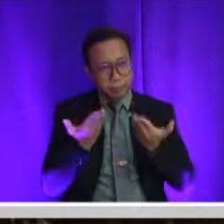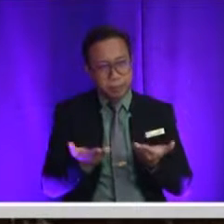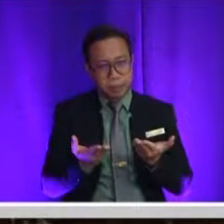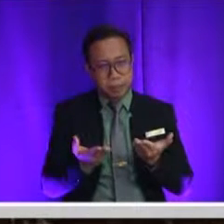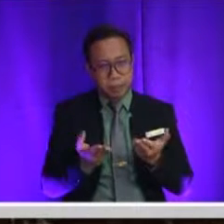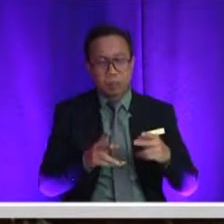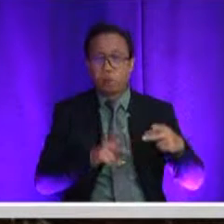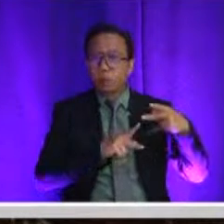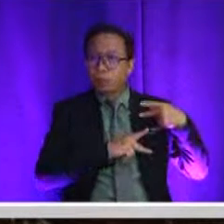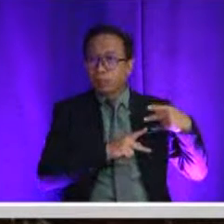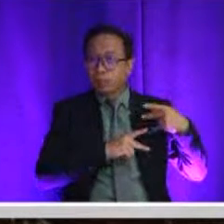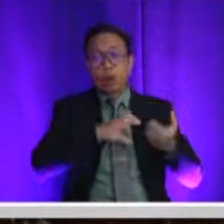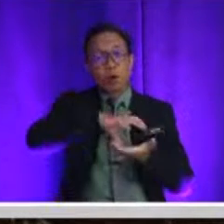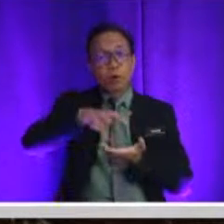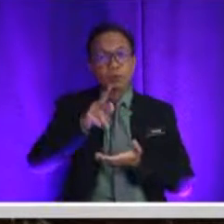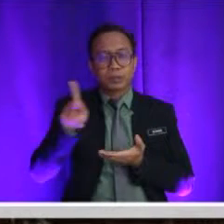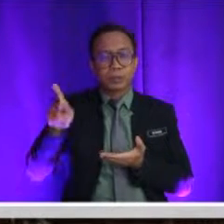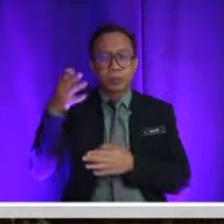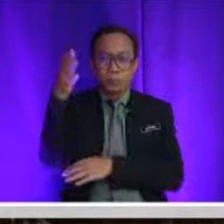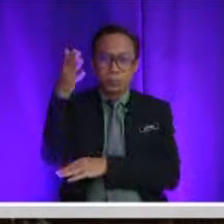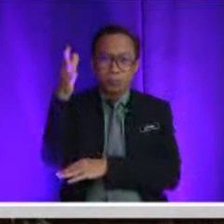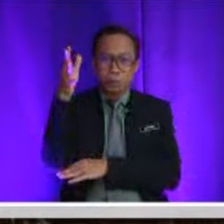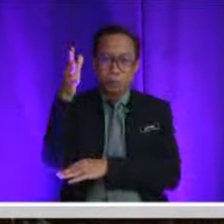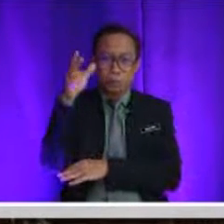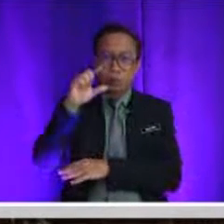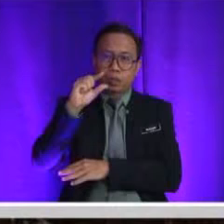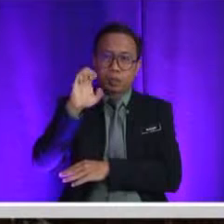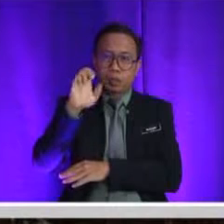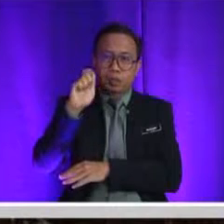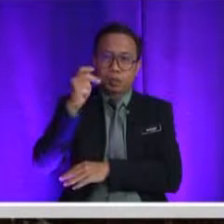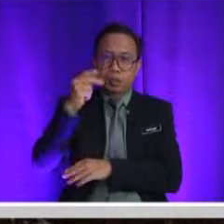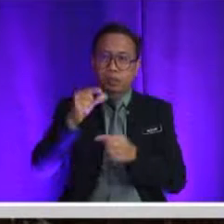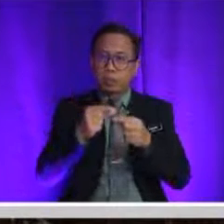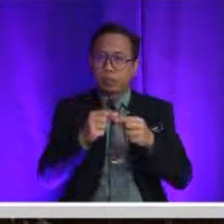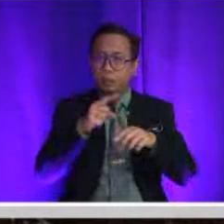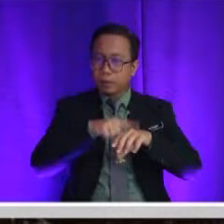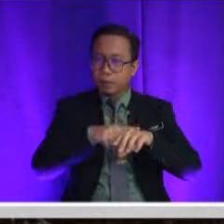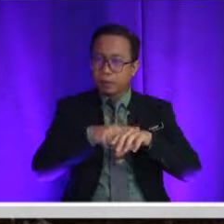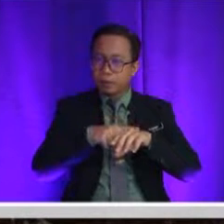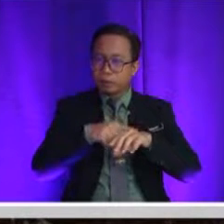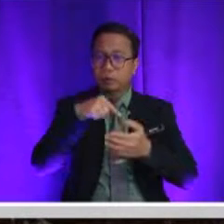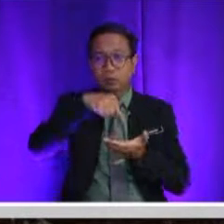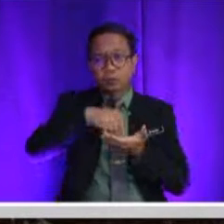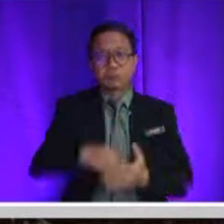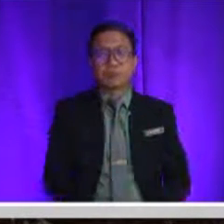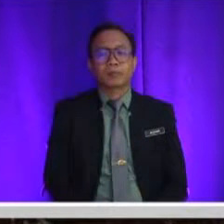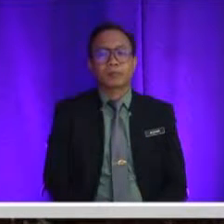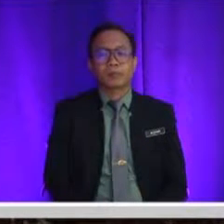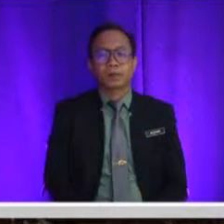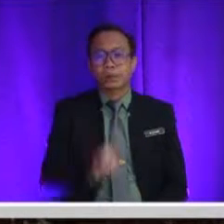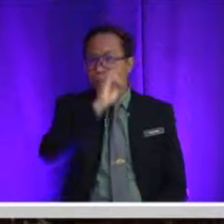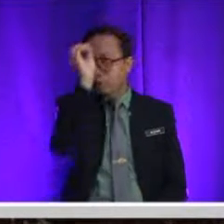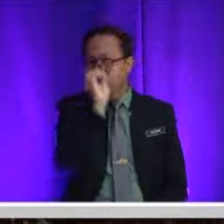kominis merusakkan pokok-pokok getah di Tanah Melayu pada masih itu sehingga kan Om prato